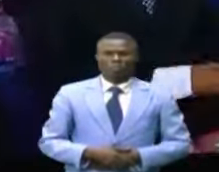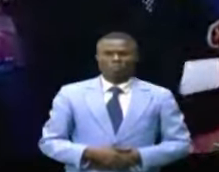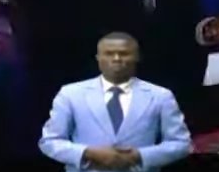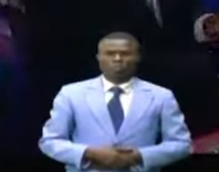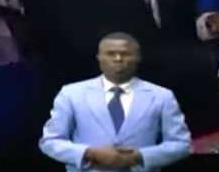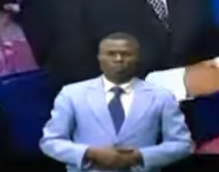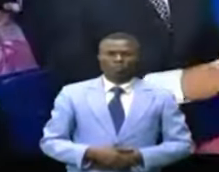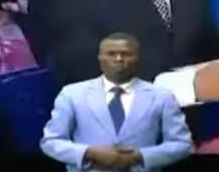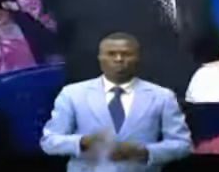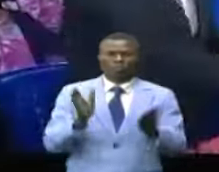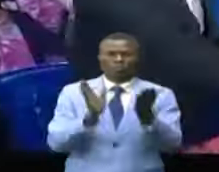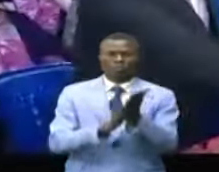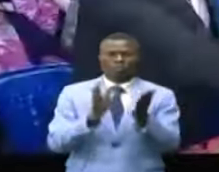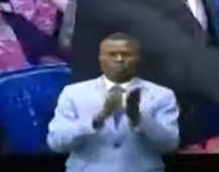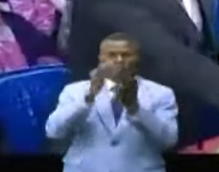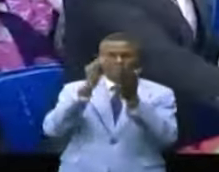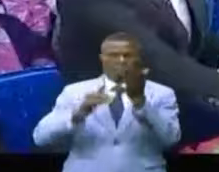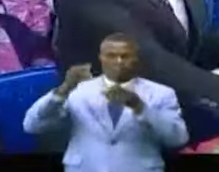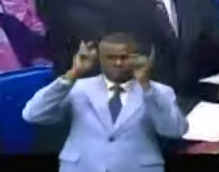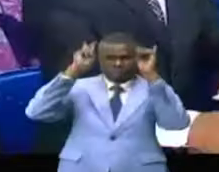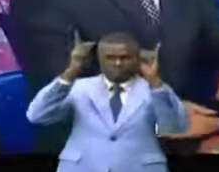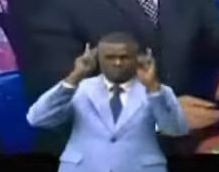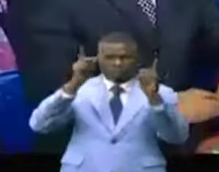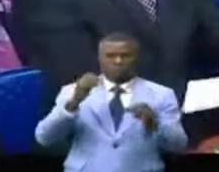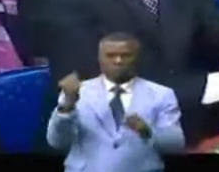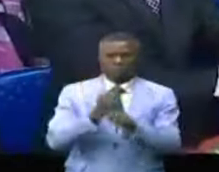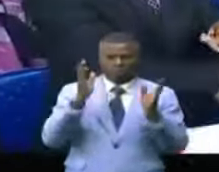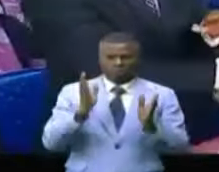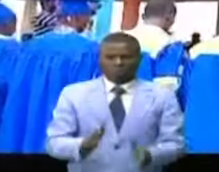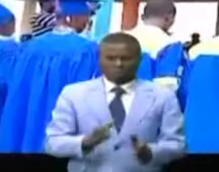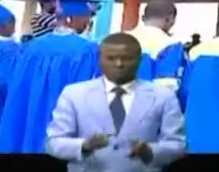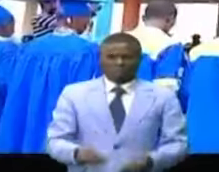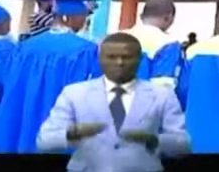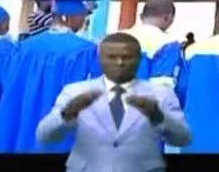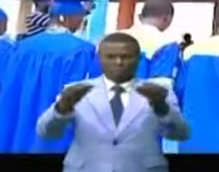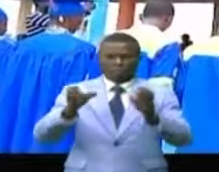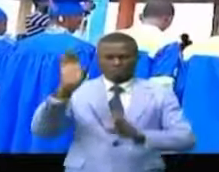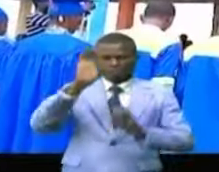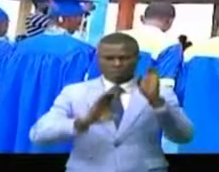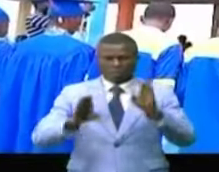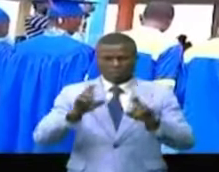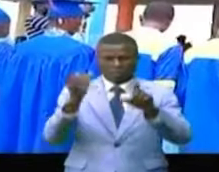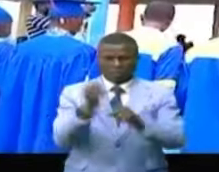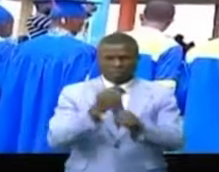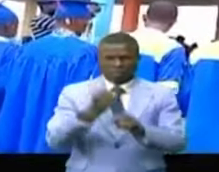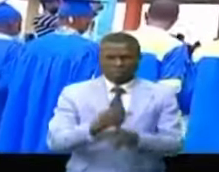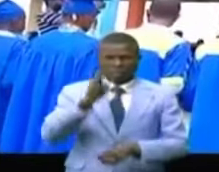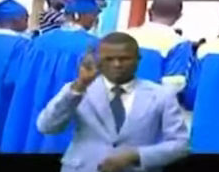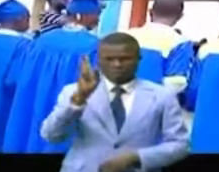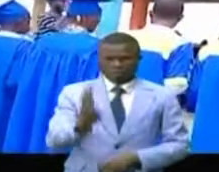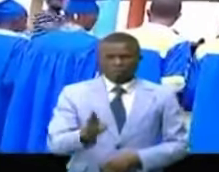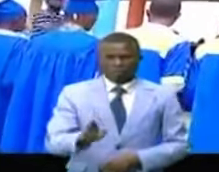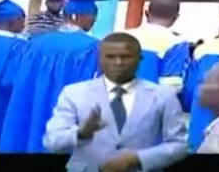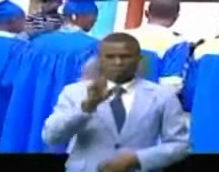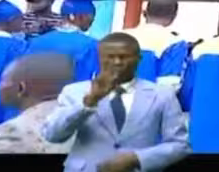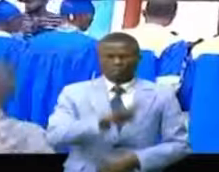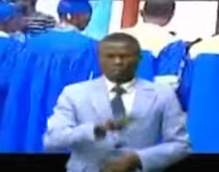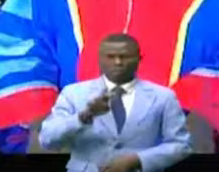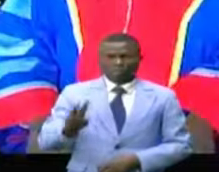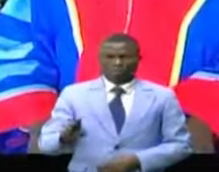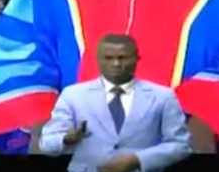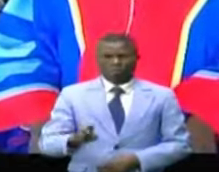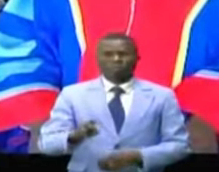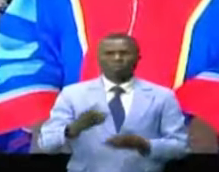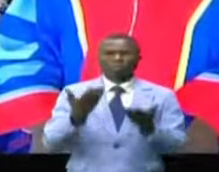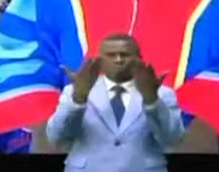2022-2023, l'Institut supérieur pédagogique d'emploi a livré sur le marché scientifique et de l'emploi 322 lauréats. La cérémonie